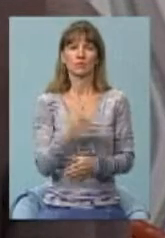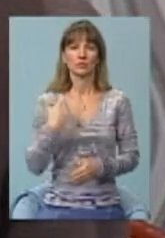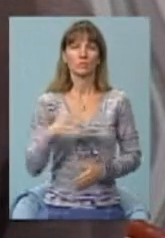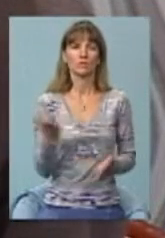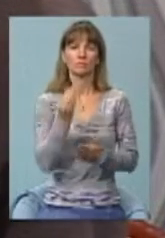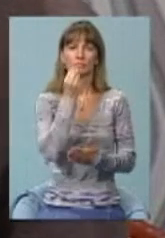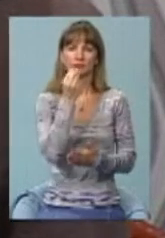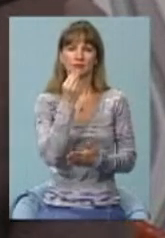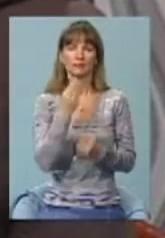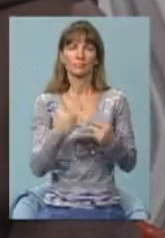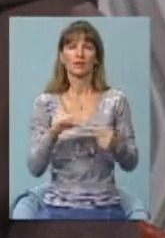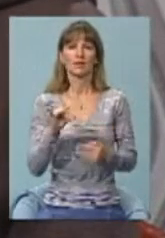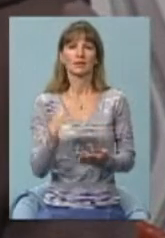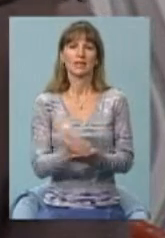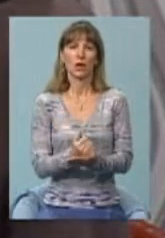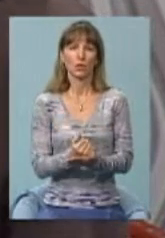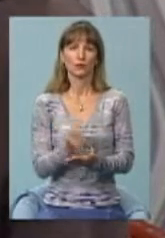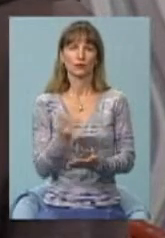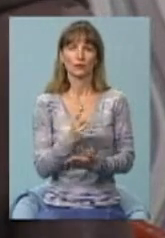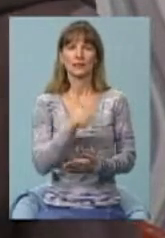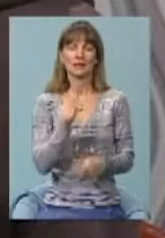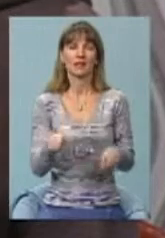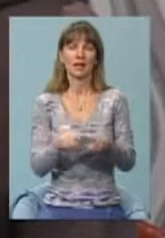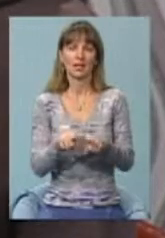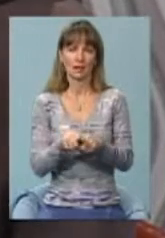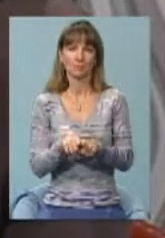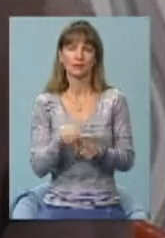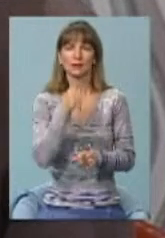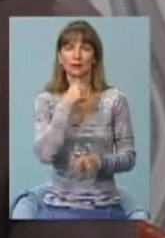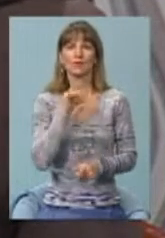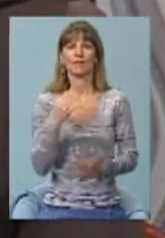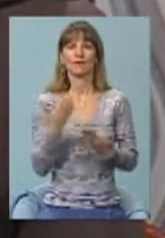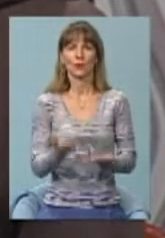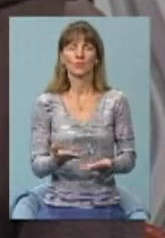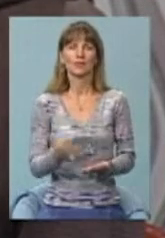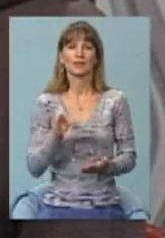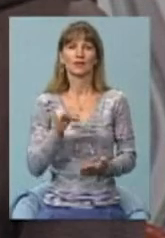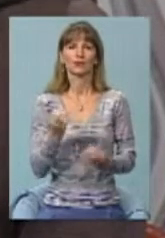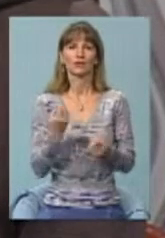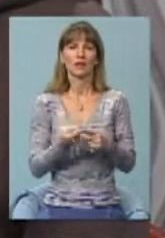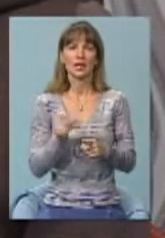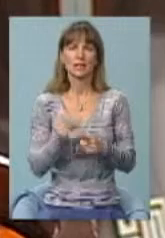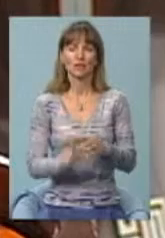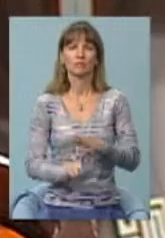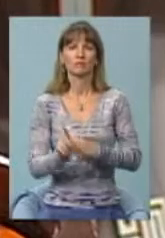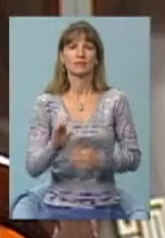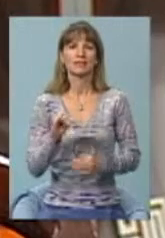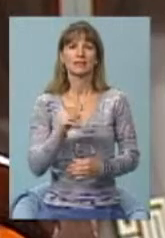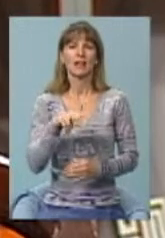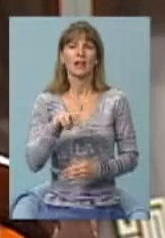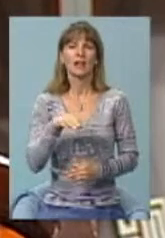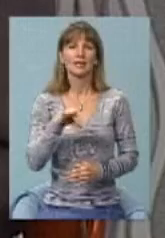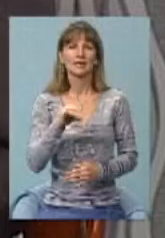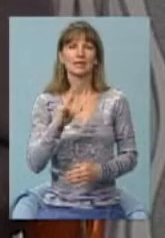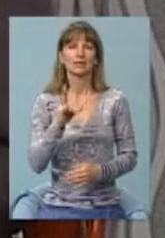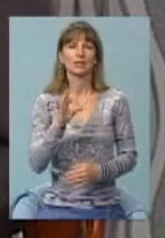харчуються певним раціоном і знаходять один одного за таким же принципом. І от. І ще це слово походить із такого латинського, як